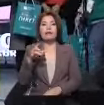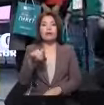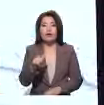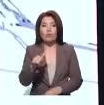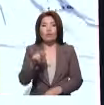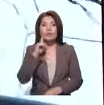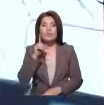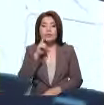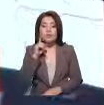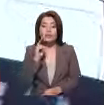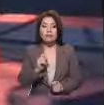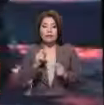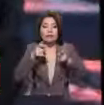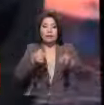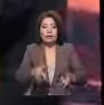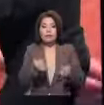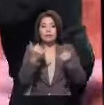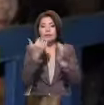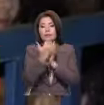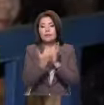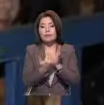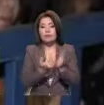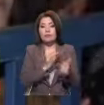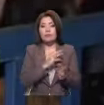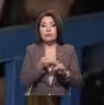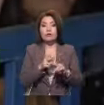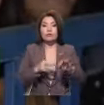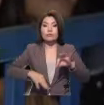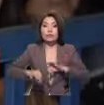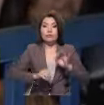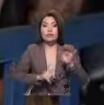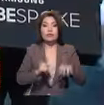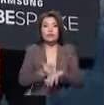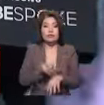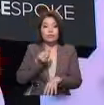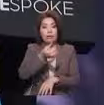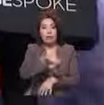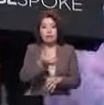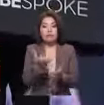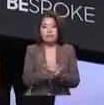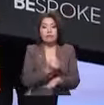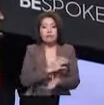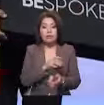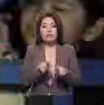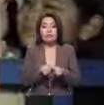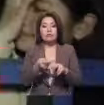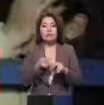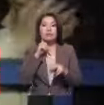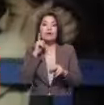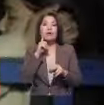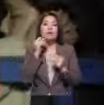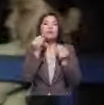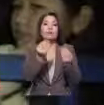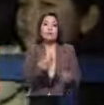іске қосылған жас мамандарға арналған бағдарлама. Биыл бұл жобаның алғашқы салымшылары баспаналы болды. Шара барысында жастарға салтанатты түрде